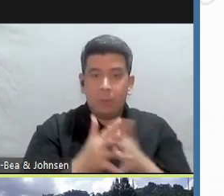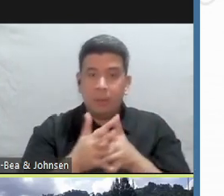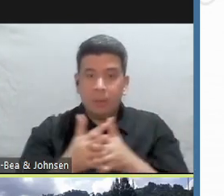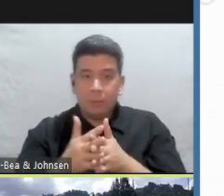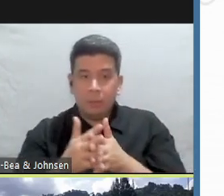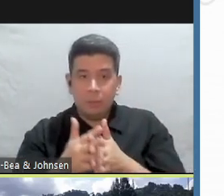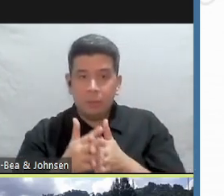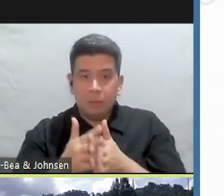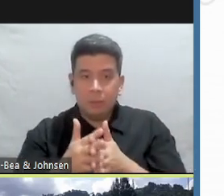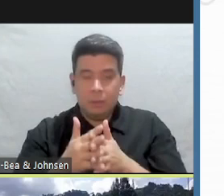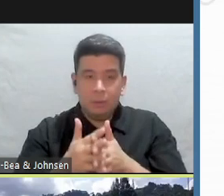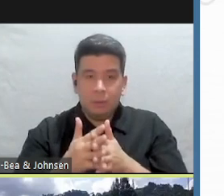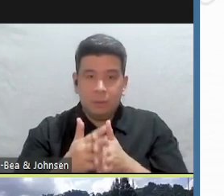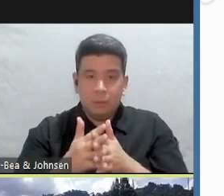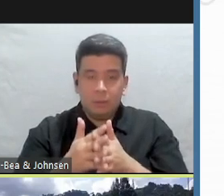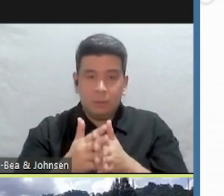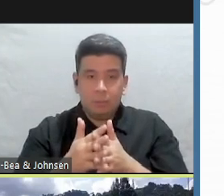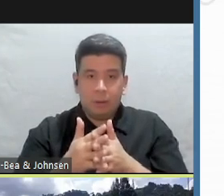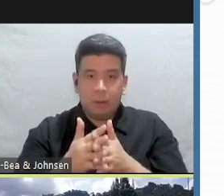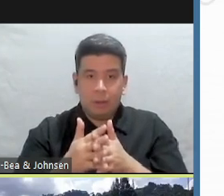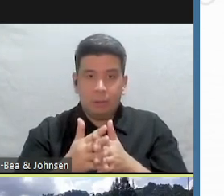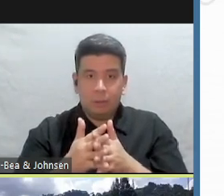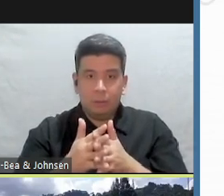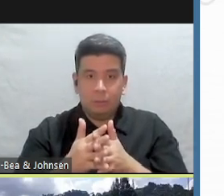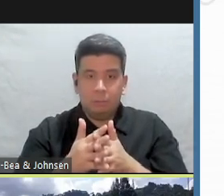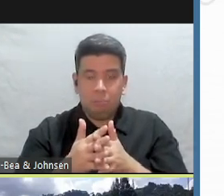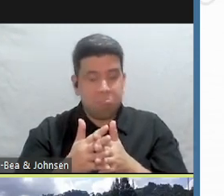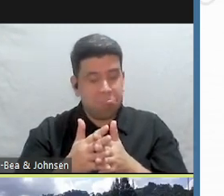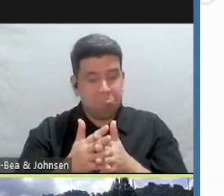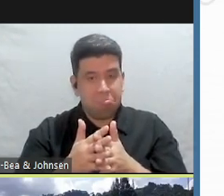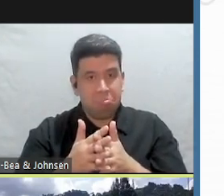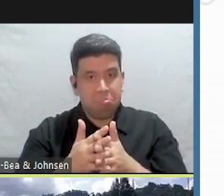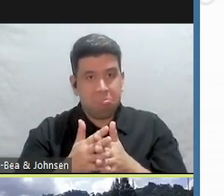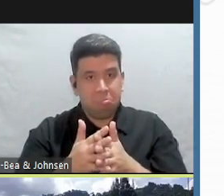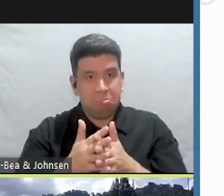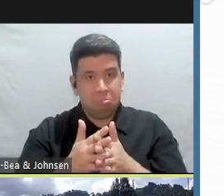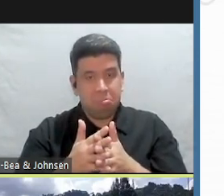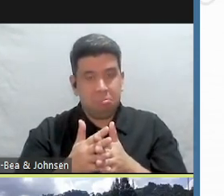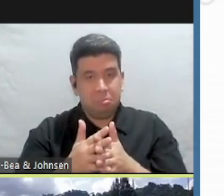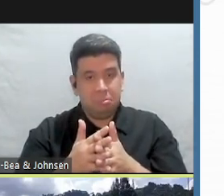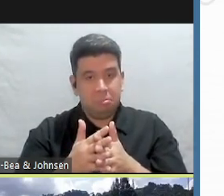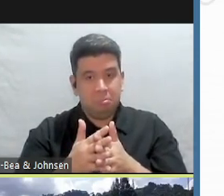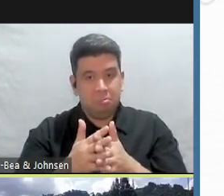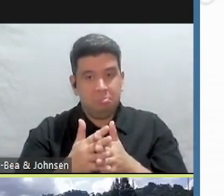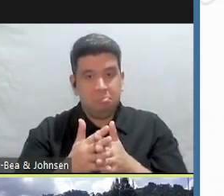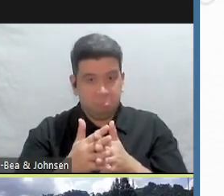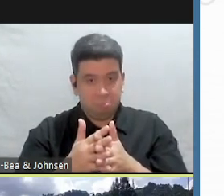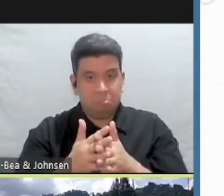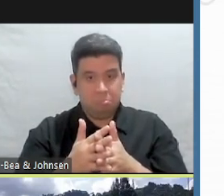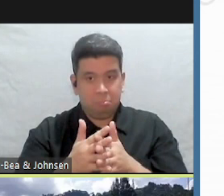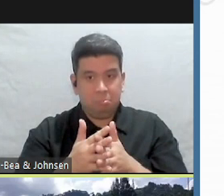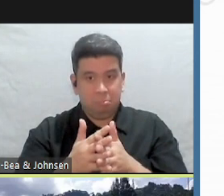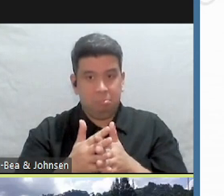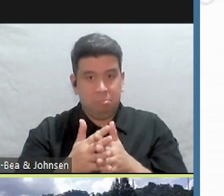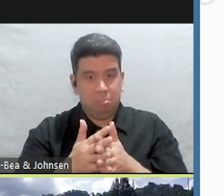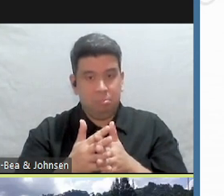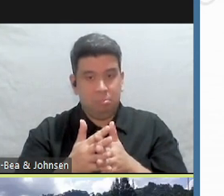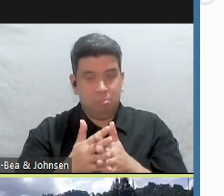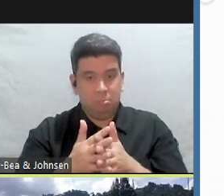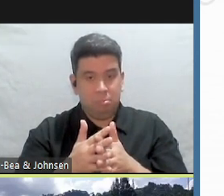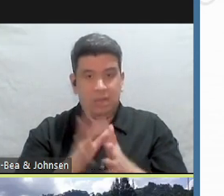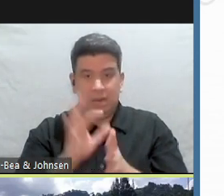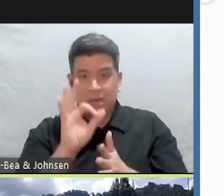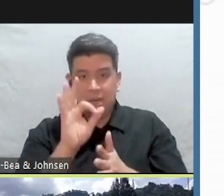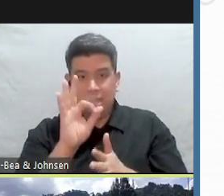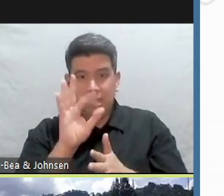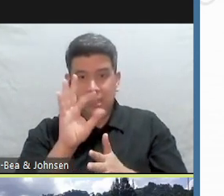English only. Kaya kahit yung mga bata ay naglalaro sa playground, ay dapat English ang gagamitin.